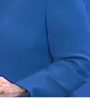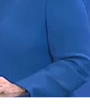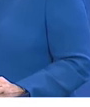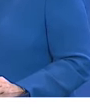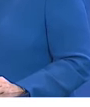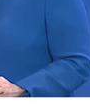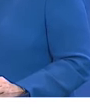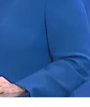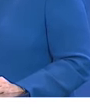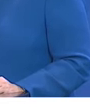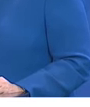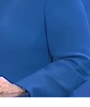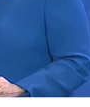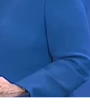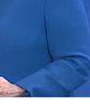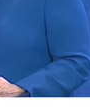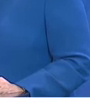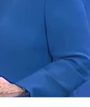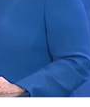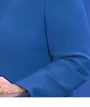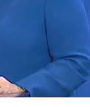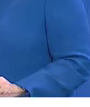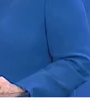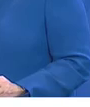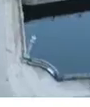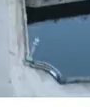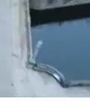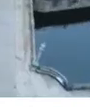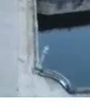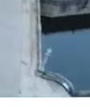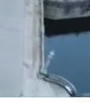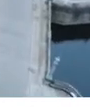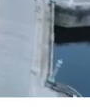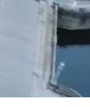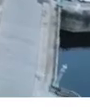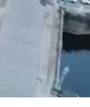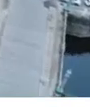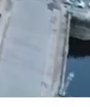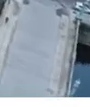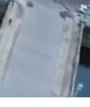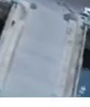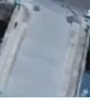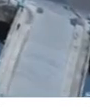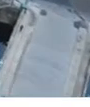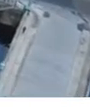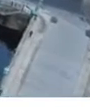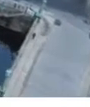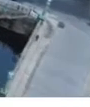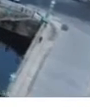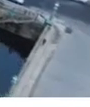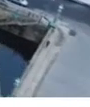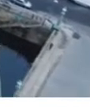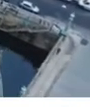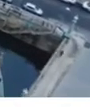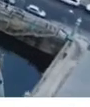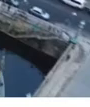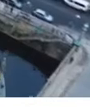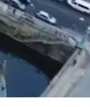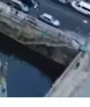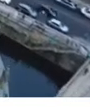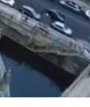күтілуде. Жалпы екі күндік сапарға жоспарланған шаралардың саны да салмағы да ауқымды. Нәтижесінде тараптар құны 2